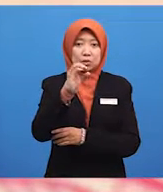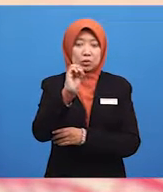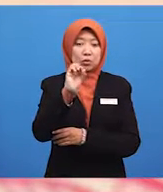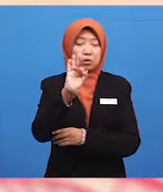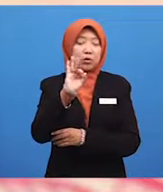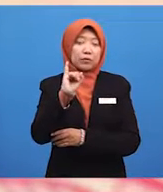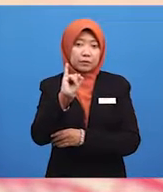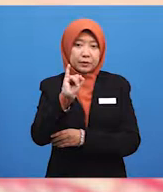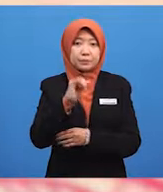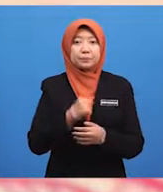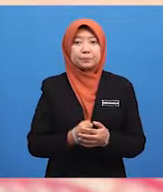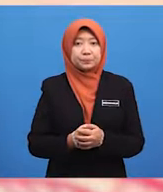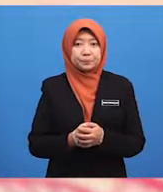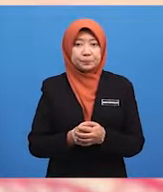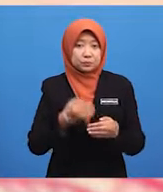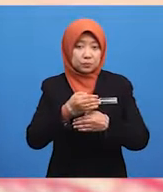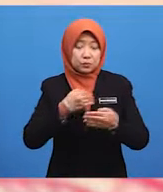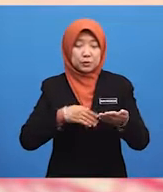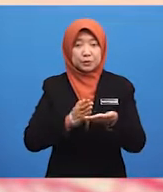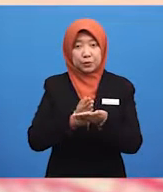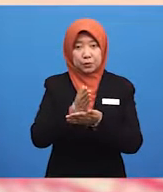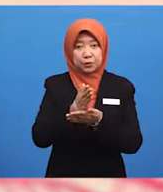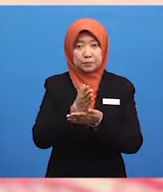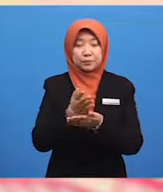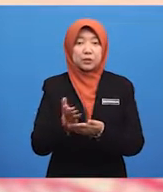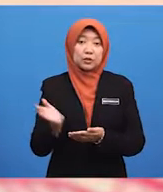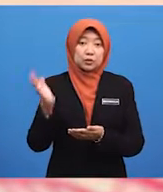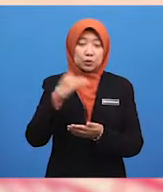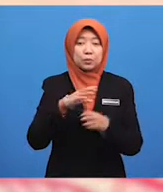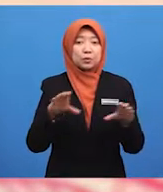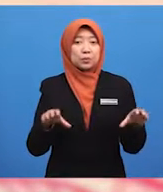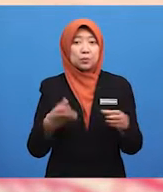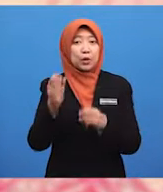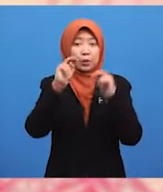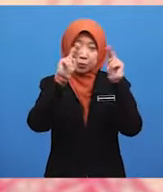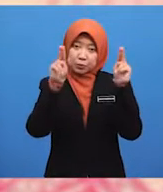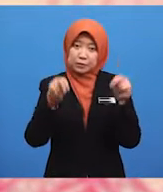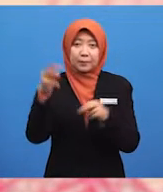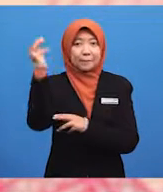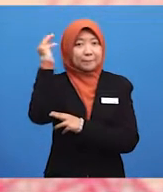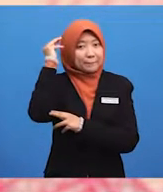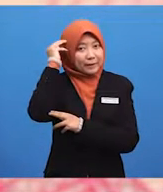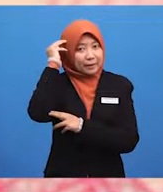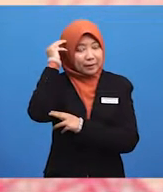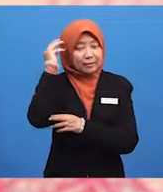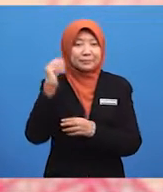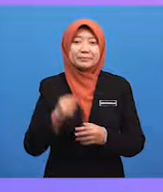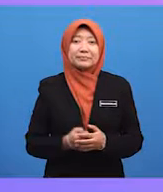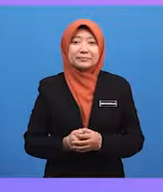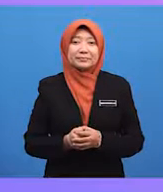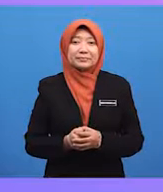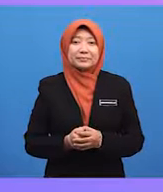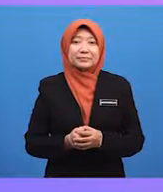kita meneruskan perbincangan, mari kita melakukan uji minda. Baiklah murid-murid,